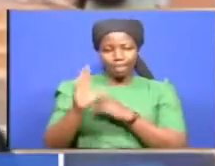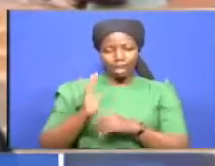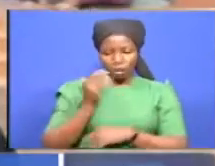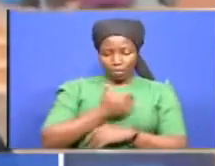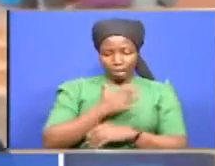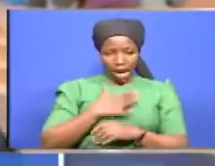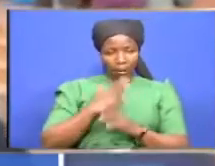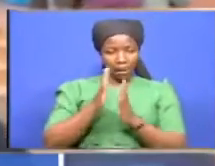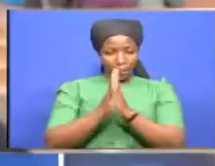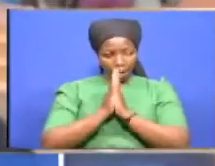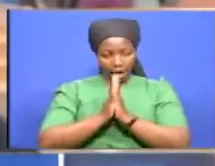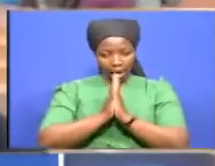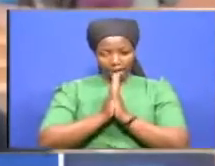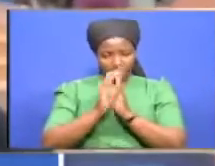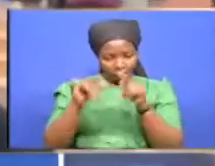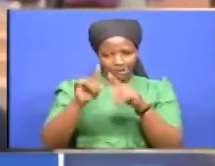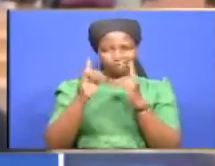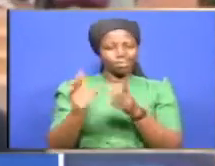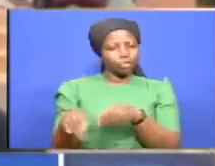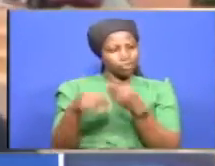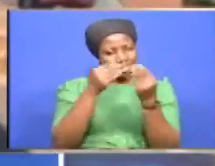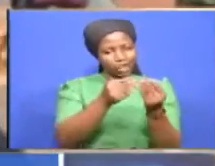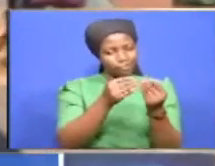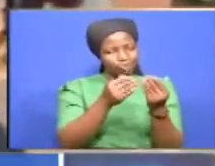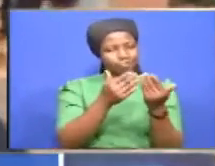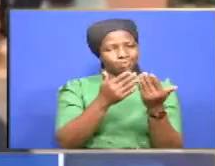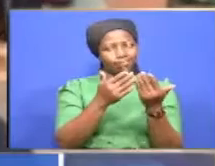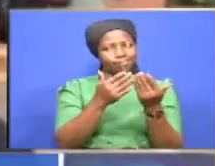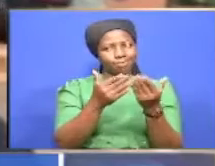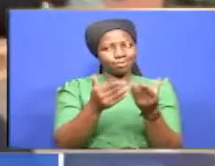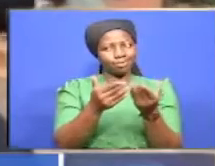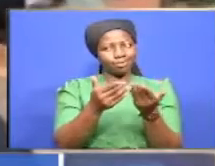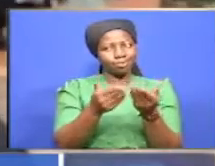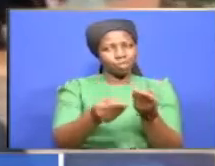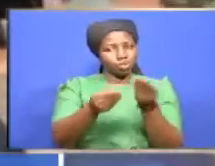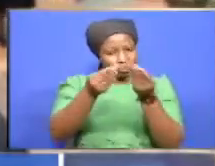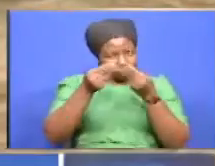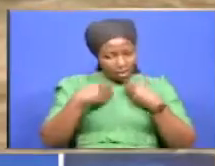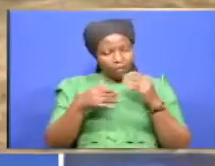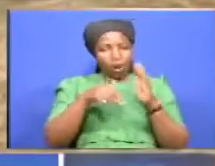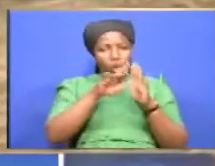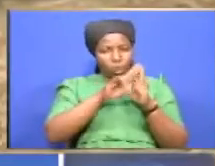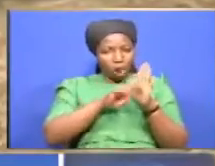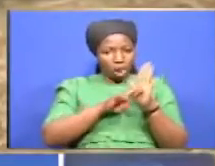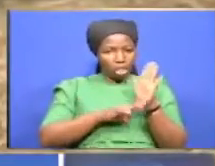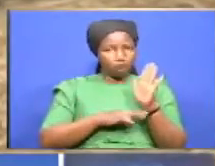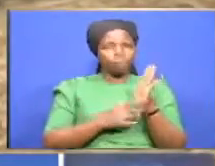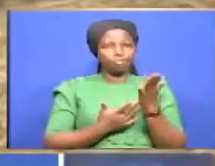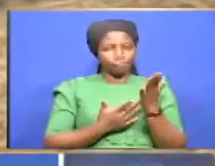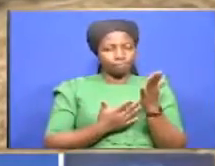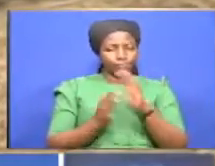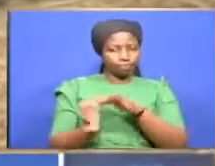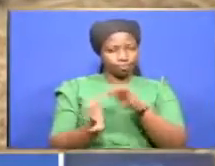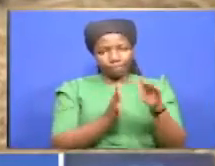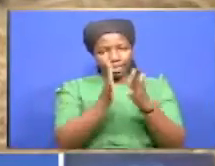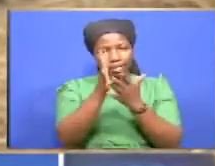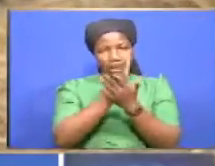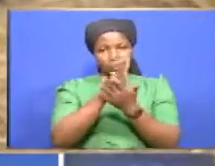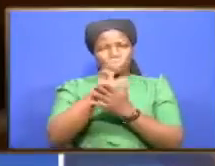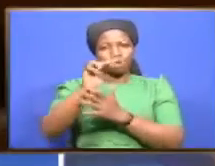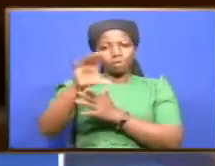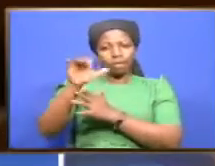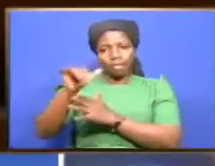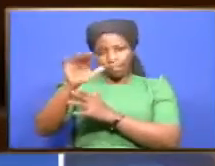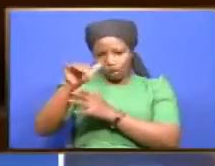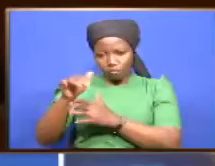prayer that they will give to us the necessary instructions. Na baadhi ya wakilishi wadi